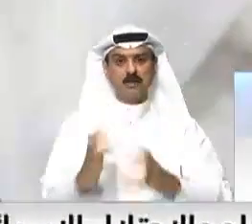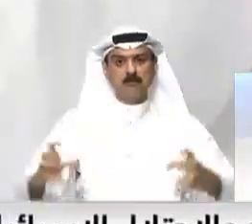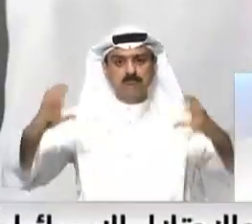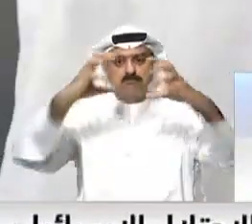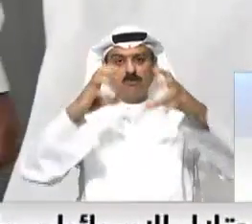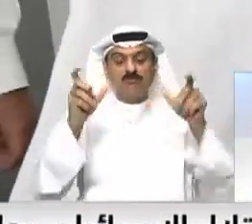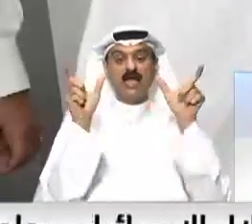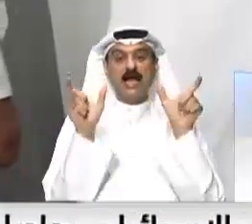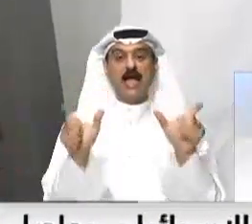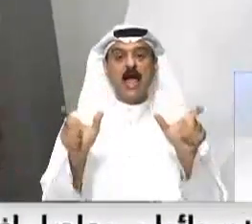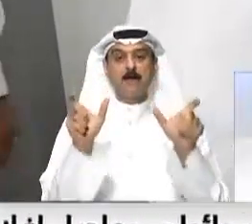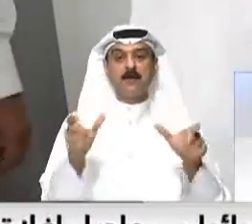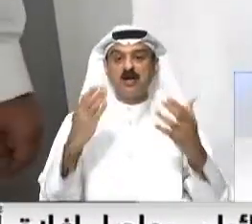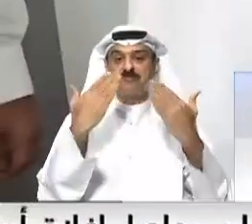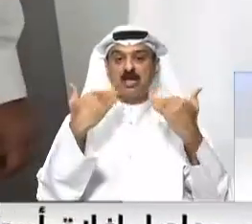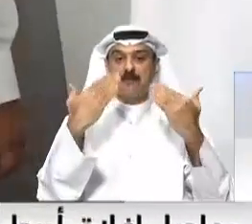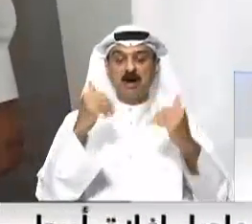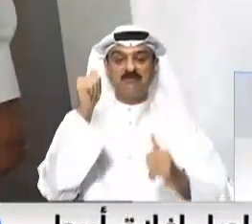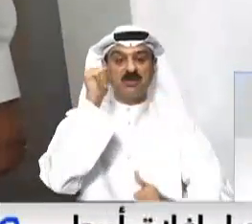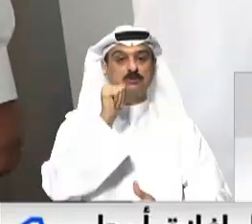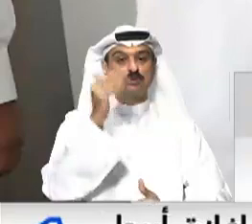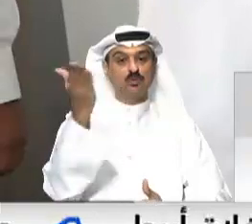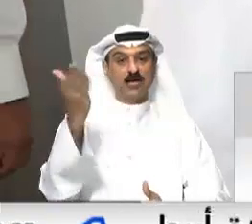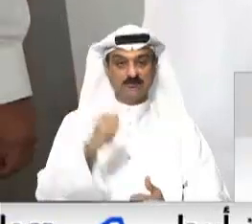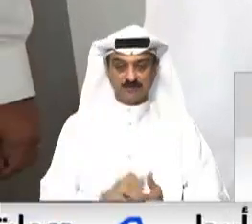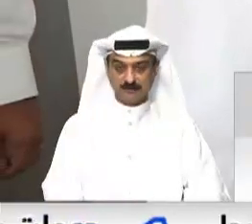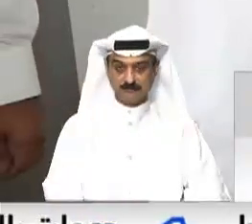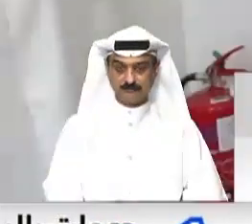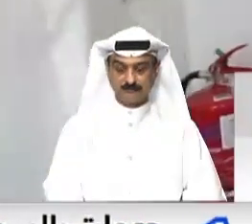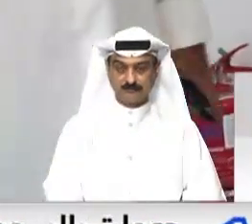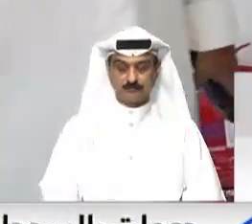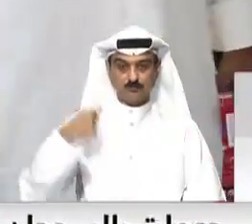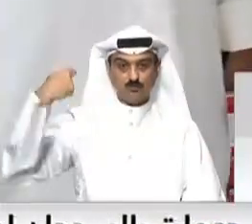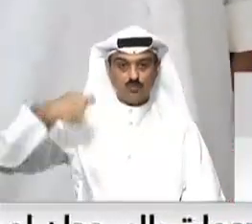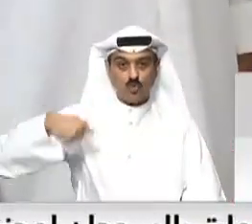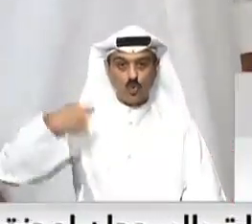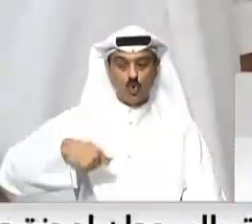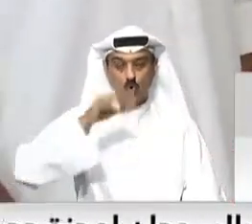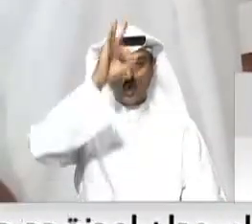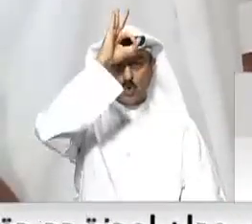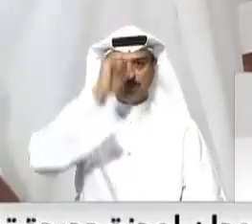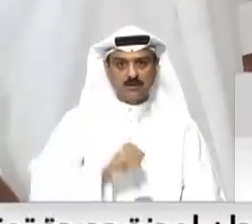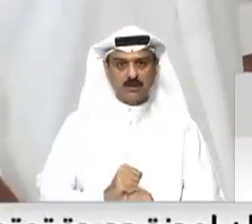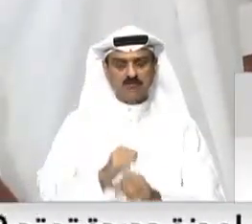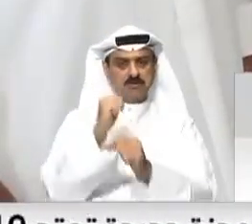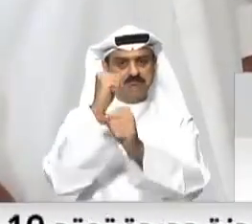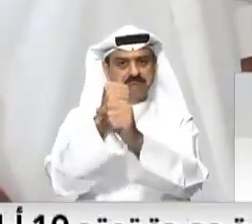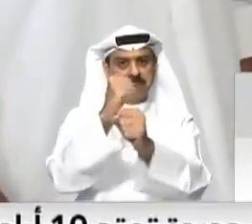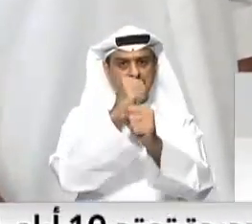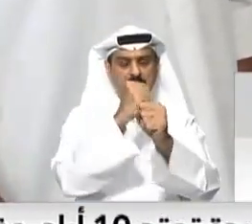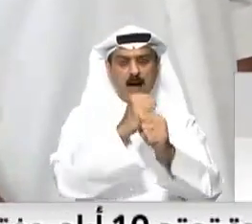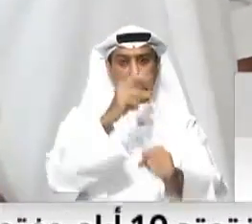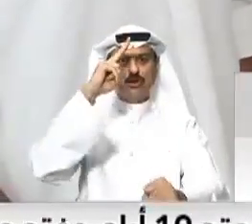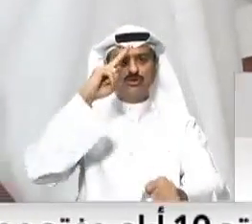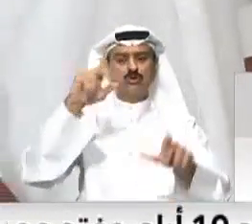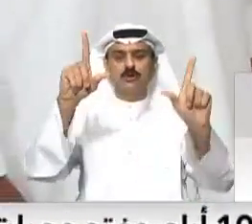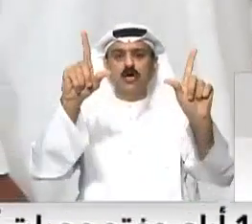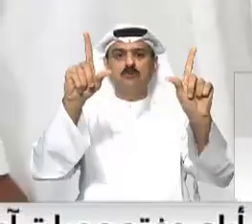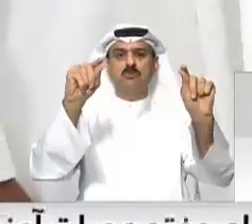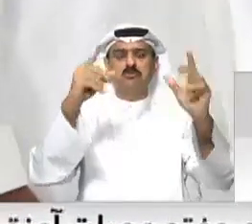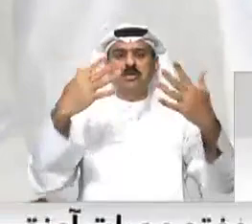الأمنية الحرجة في جمهورية السودان. وأشاد الشيخ الخالد بالجهود والتسهيلات التي قدمتها المملكة العربية